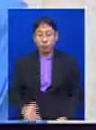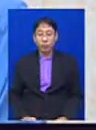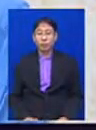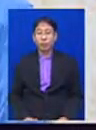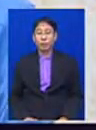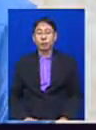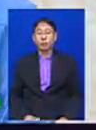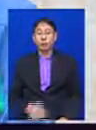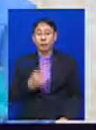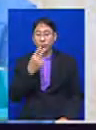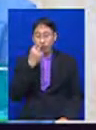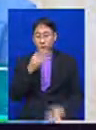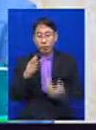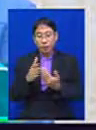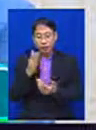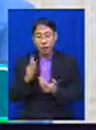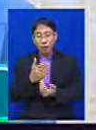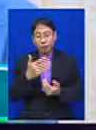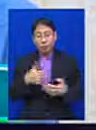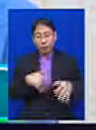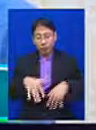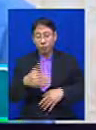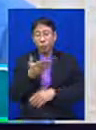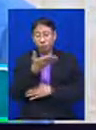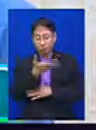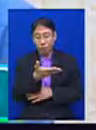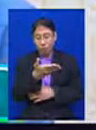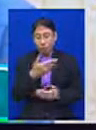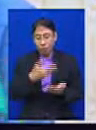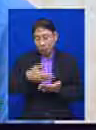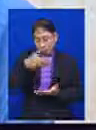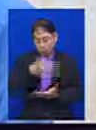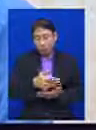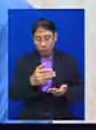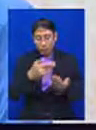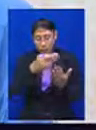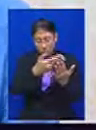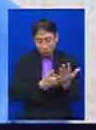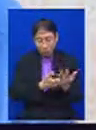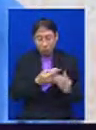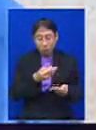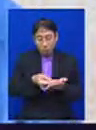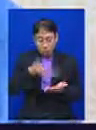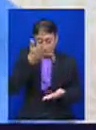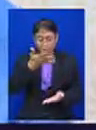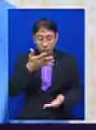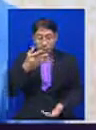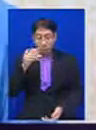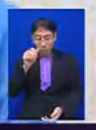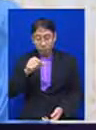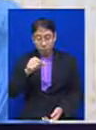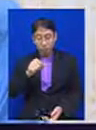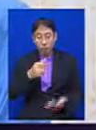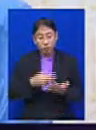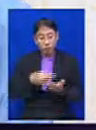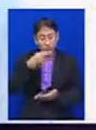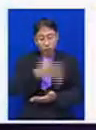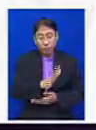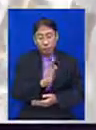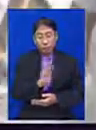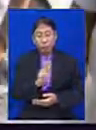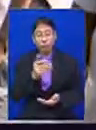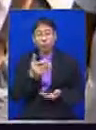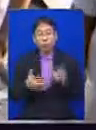ที่ประชาชนจะช่วยคือขอร้องแหละอย่าซื้อสลากชุดได้ไหมถ้าเกินราคาถ้าไม่มีคนซื้อคนขายจะลดราคาเอง